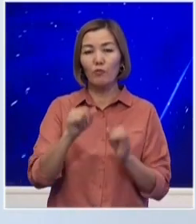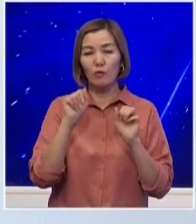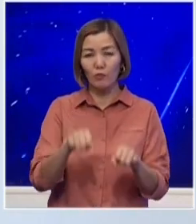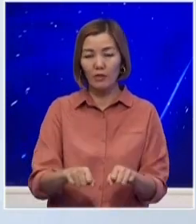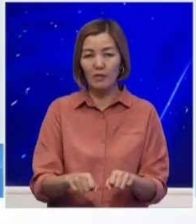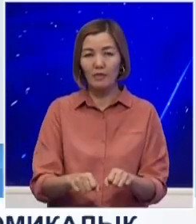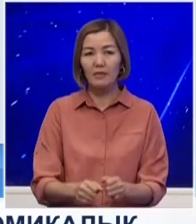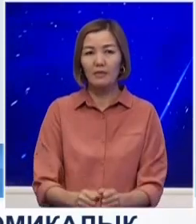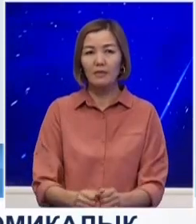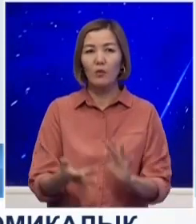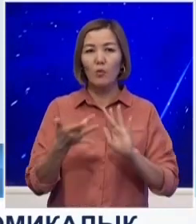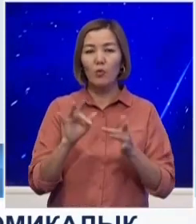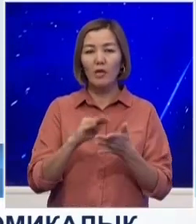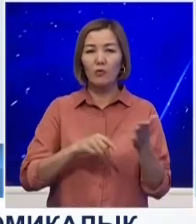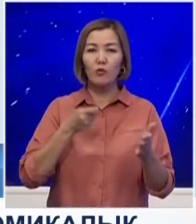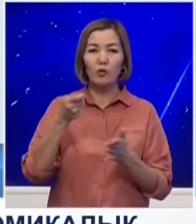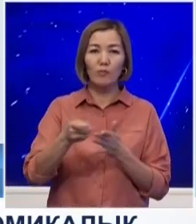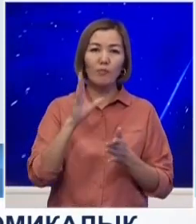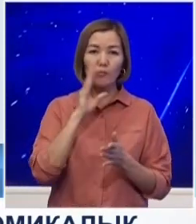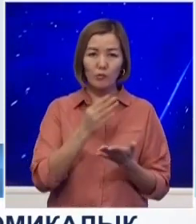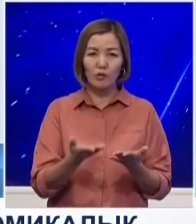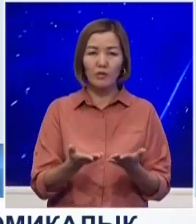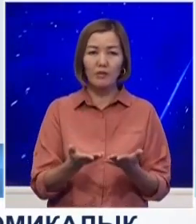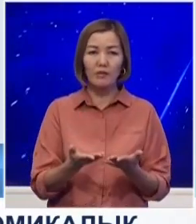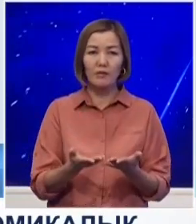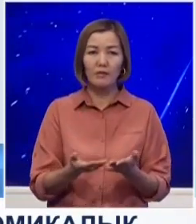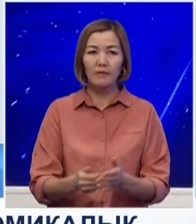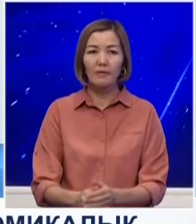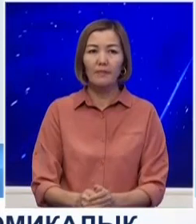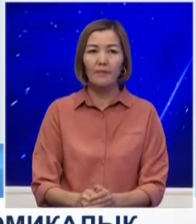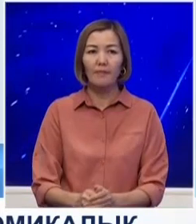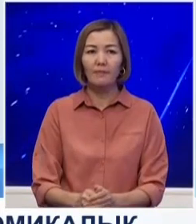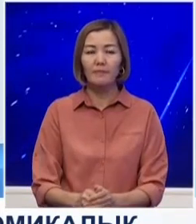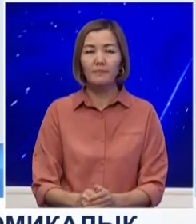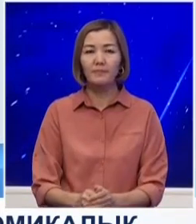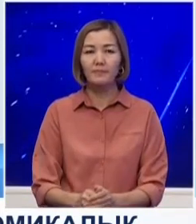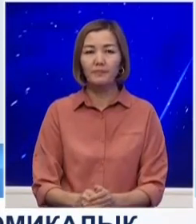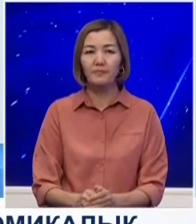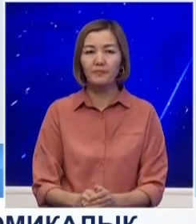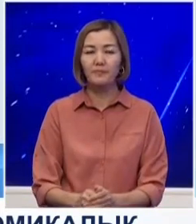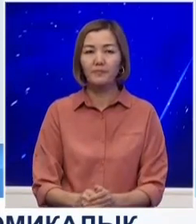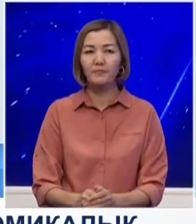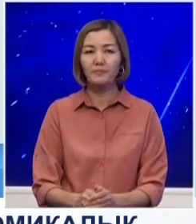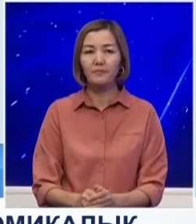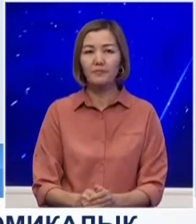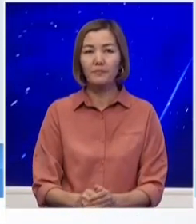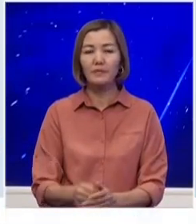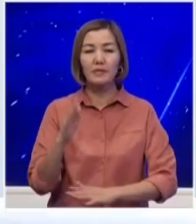Бұл өзі бұл шағын кредит алудың өзінің несі ережесі бар.